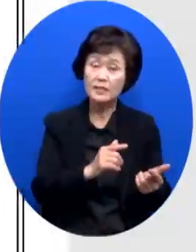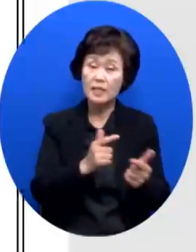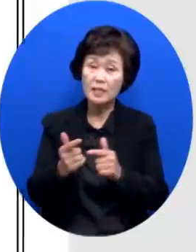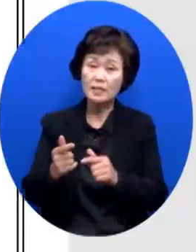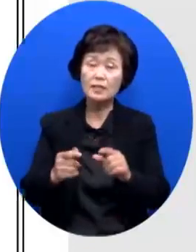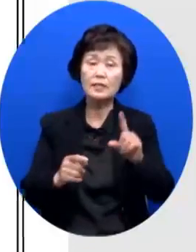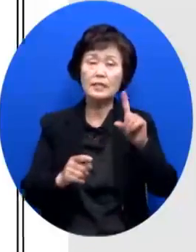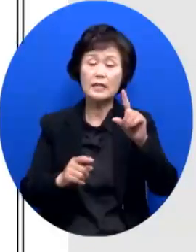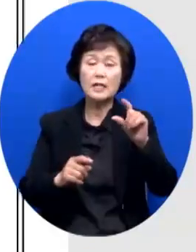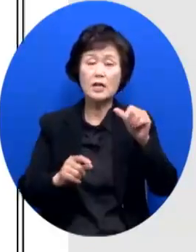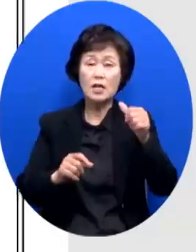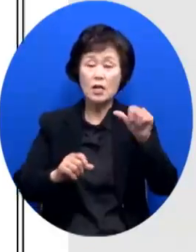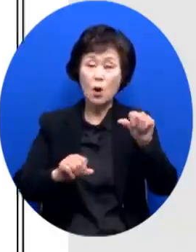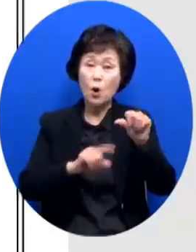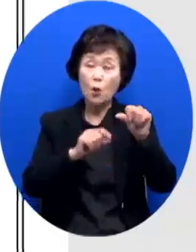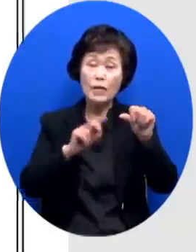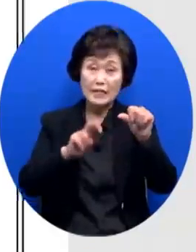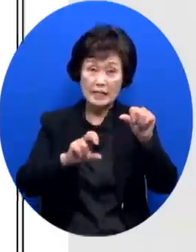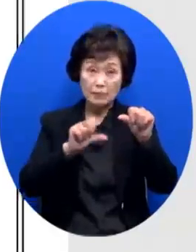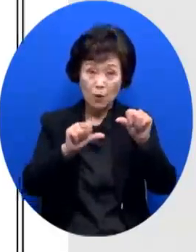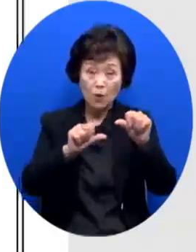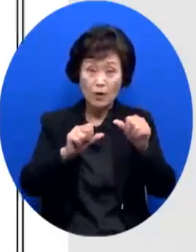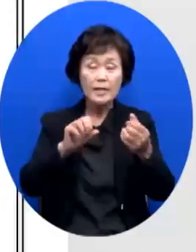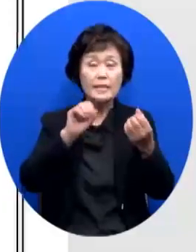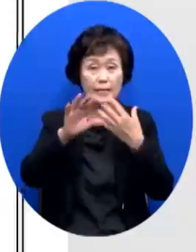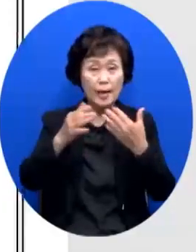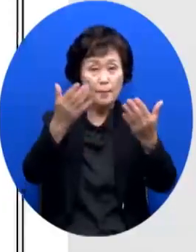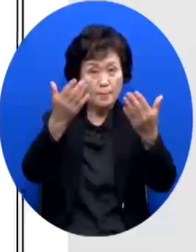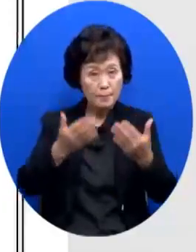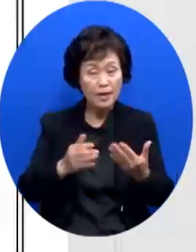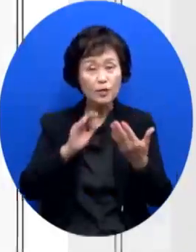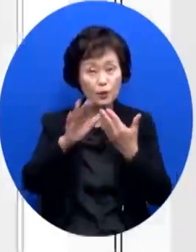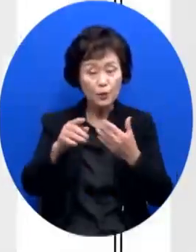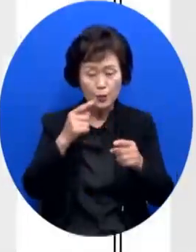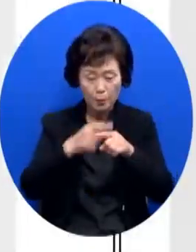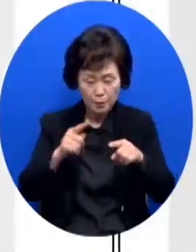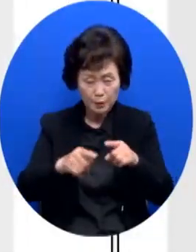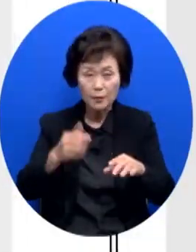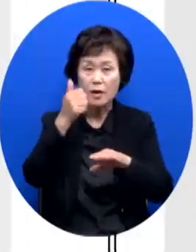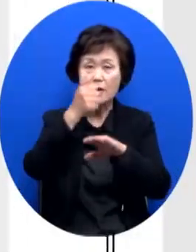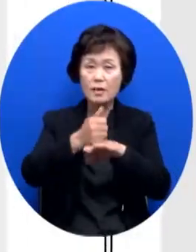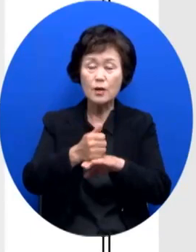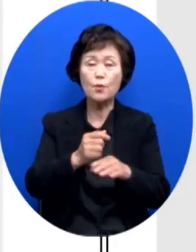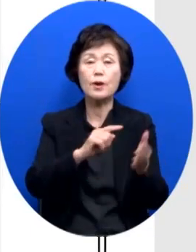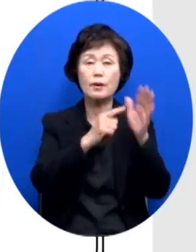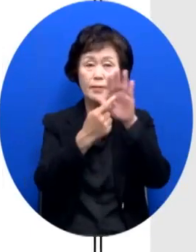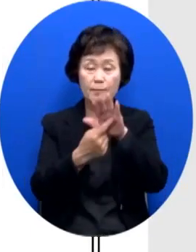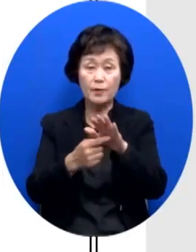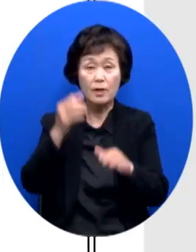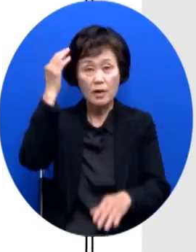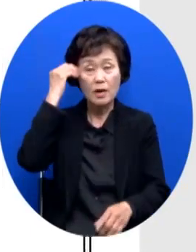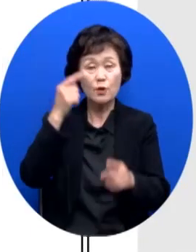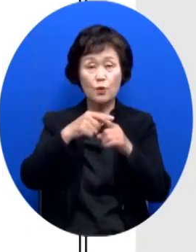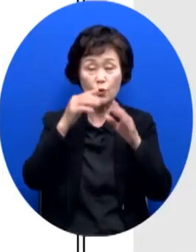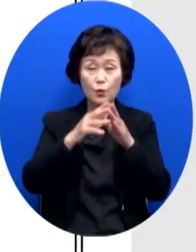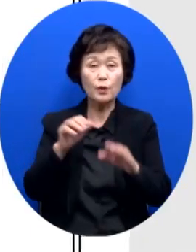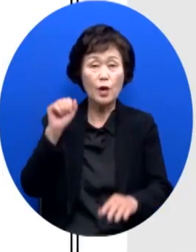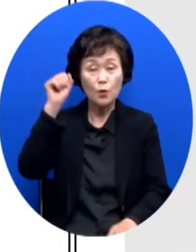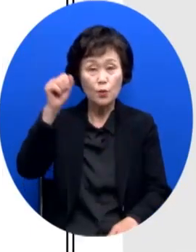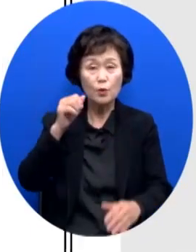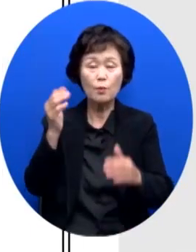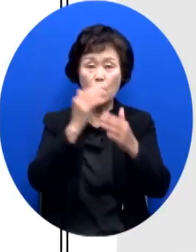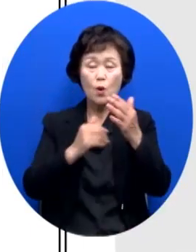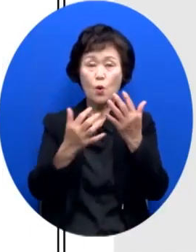오는 25일까지 답변을 받은 후 26일 분석한 결과를 발표하고 한국교회 후보